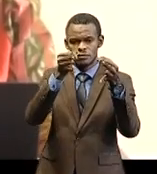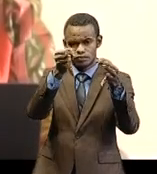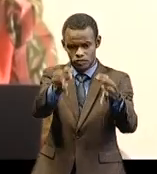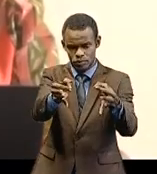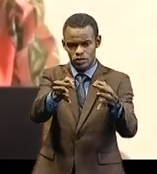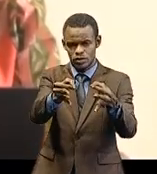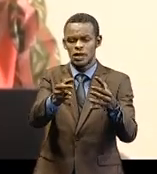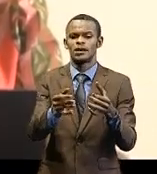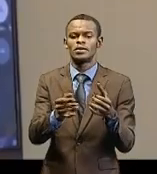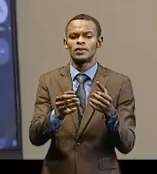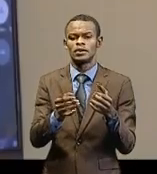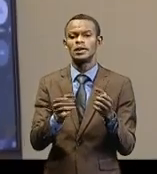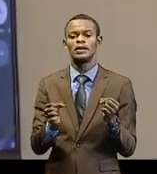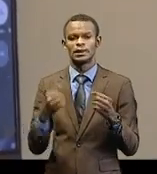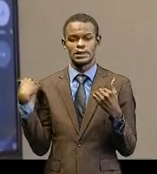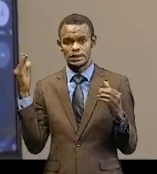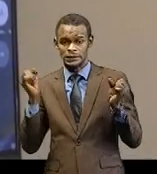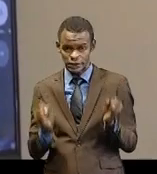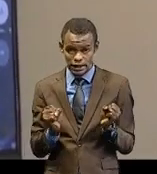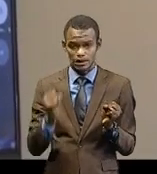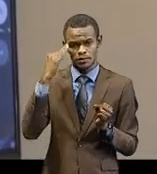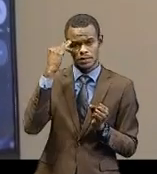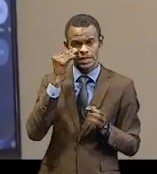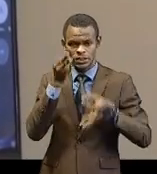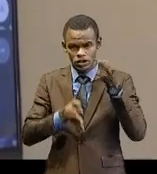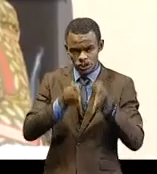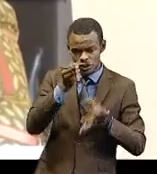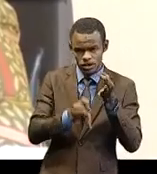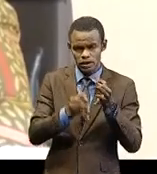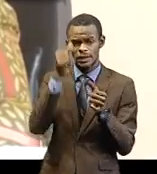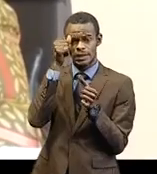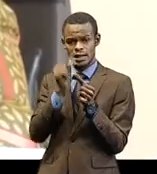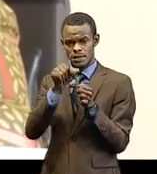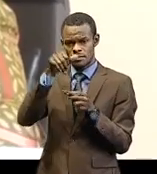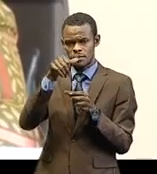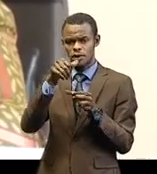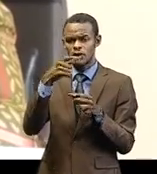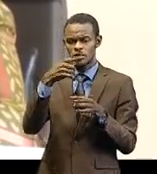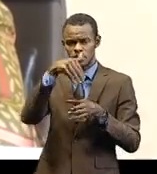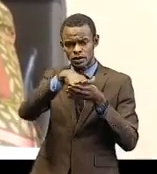la Justice et garde des Sceaux, a tenu à rappeler au Conseil des ministres que